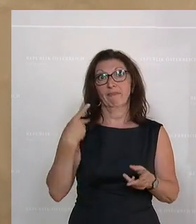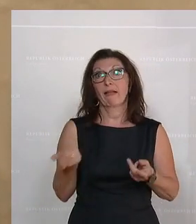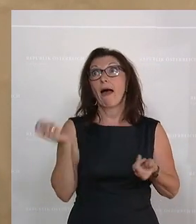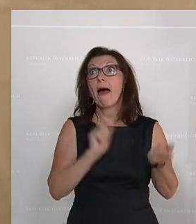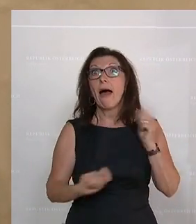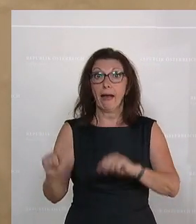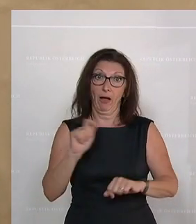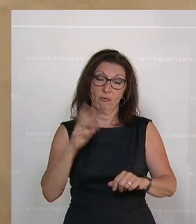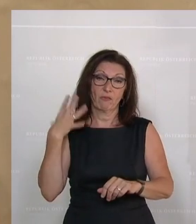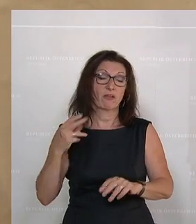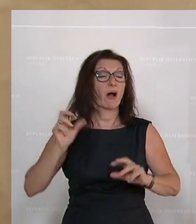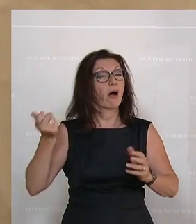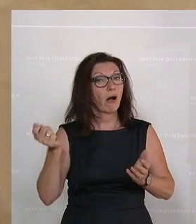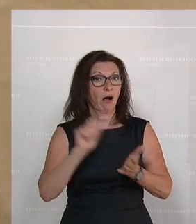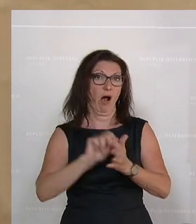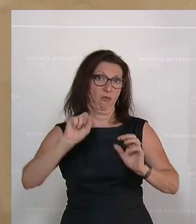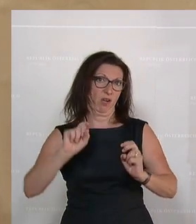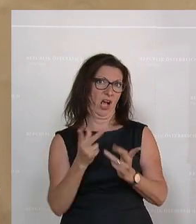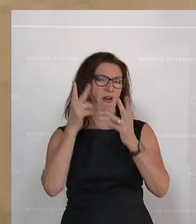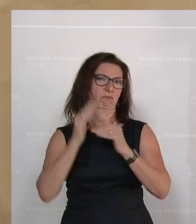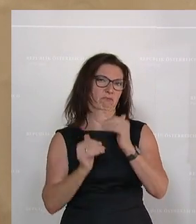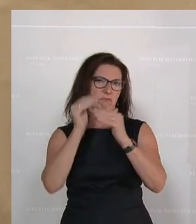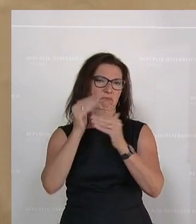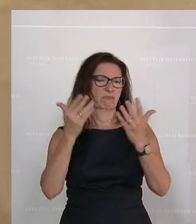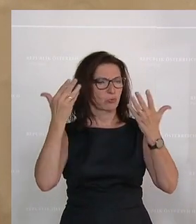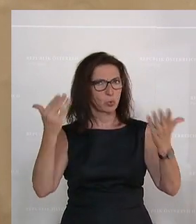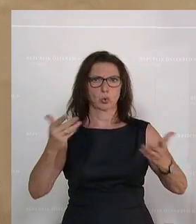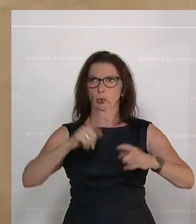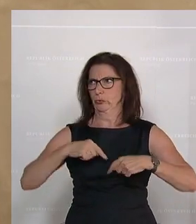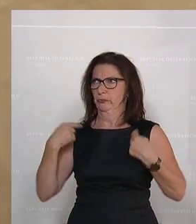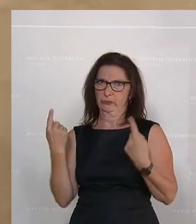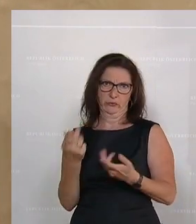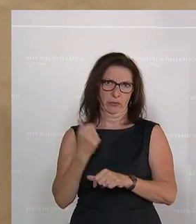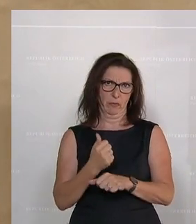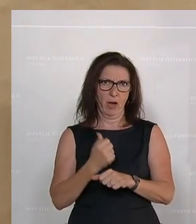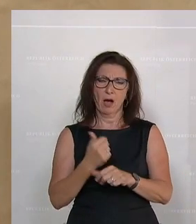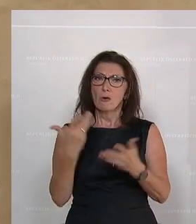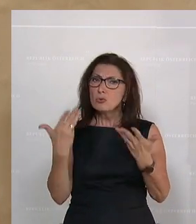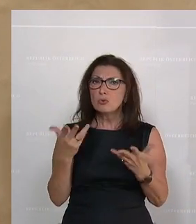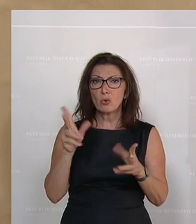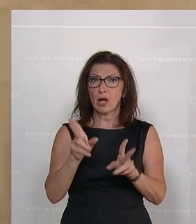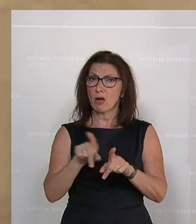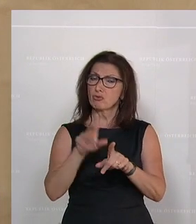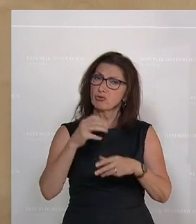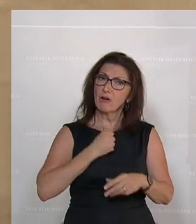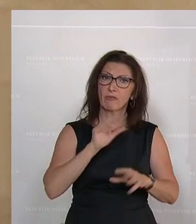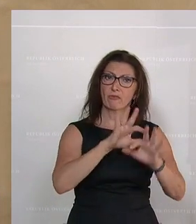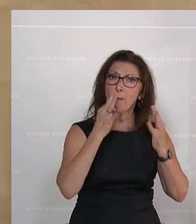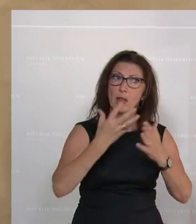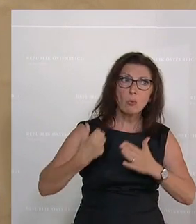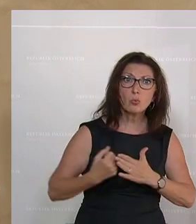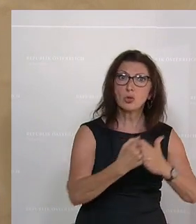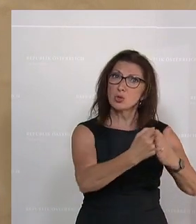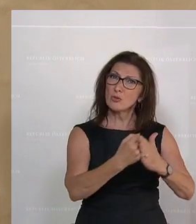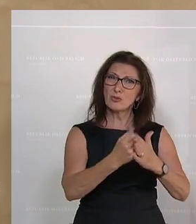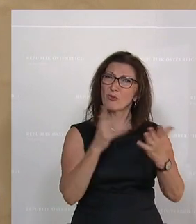ist unsere antwort auf die teuerung da wird schaffen wir familien zu unterstützen und das machen wir sozial treffsicher und